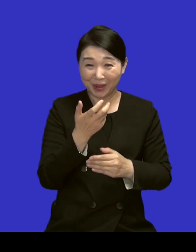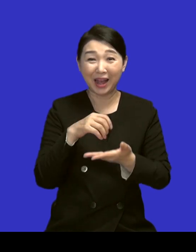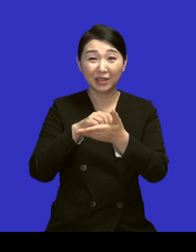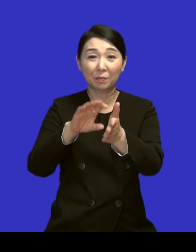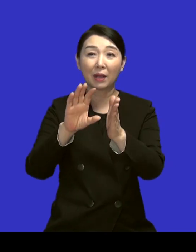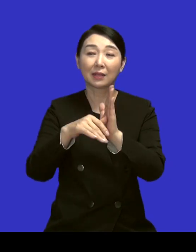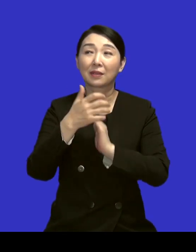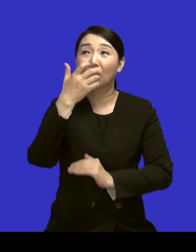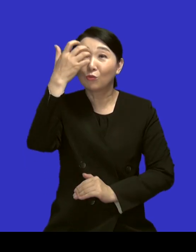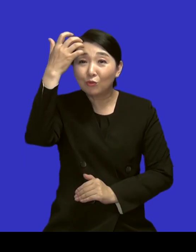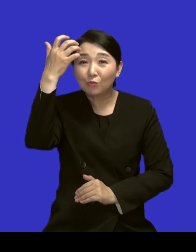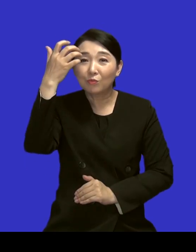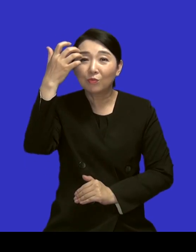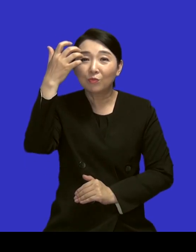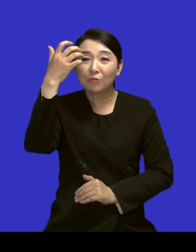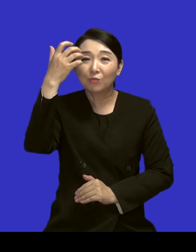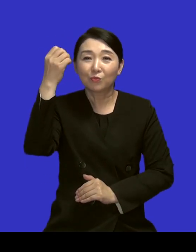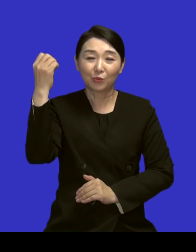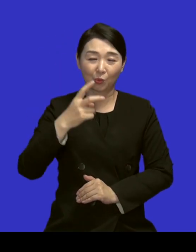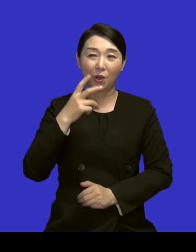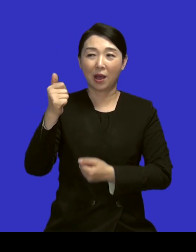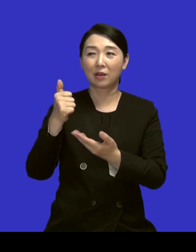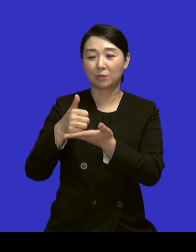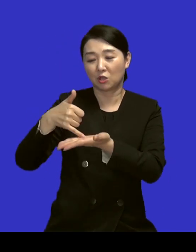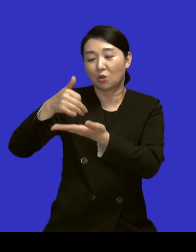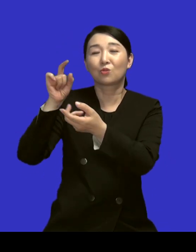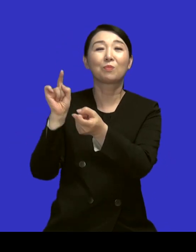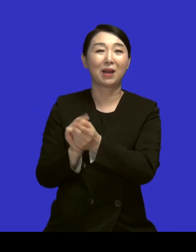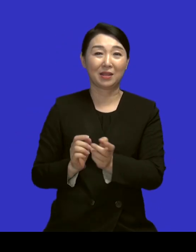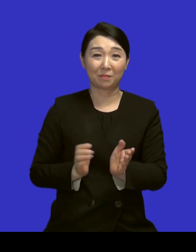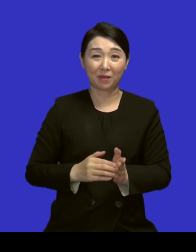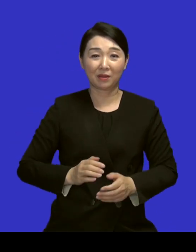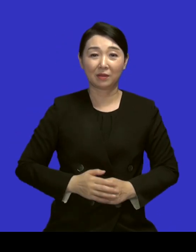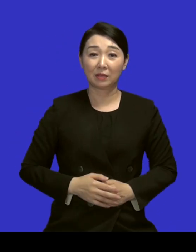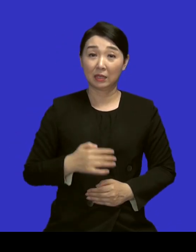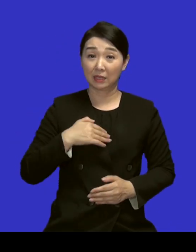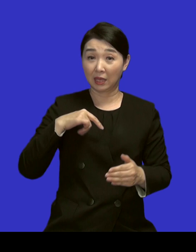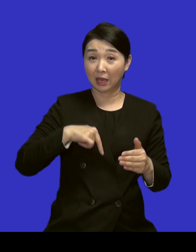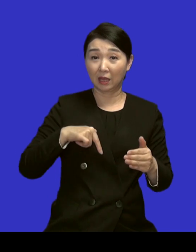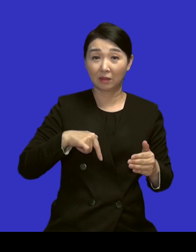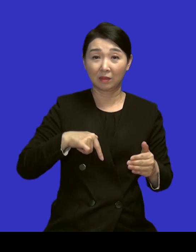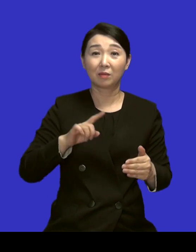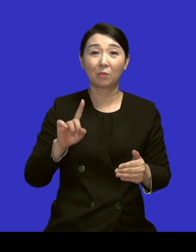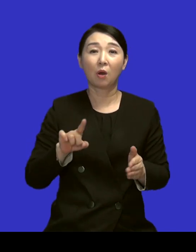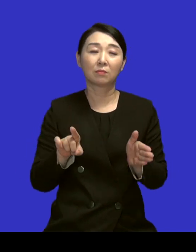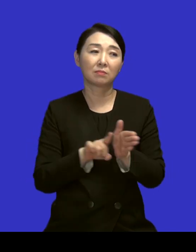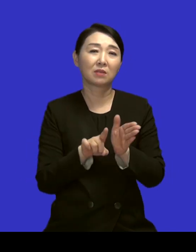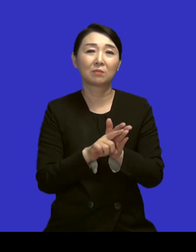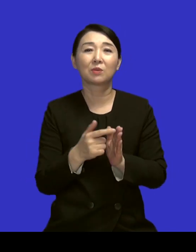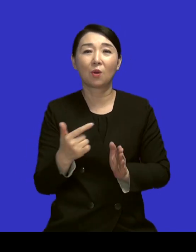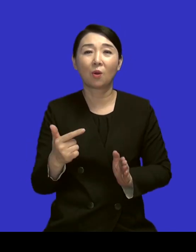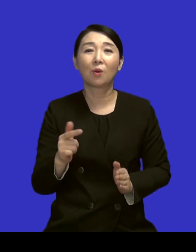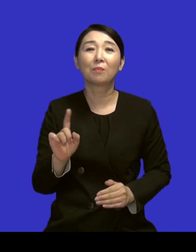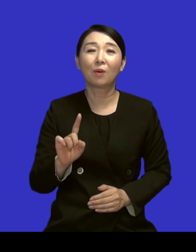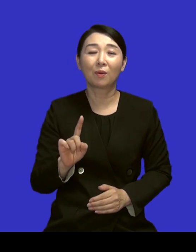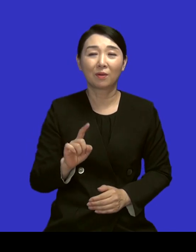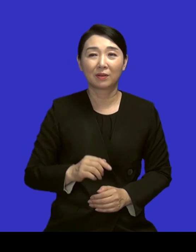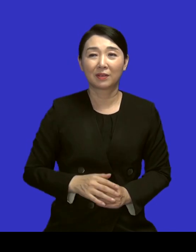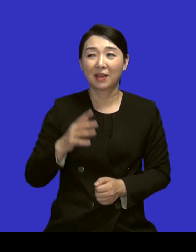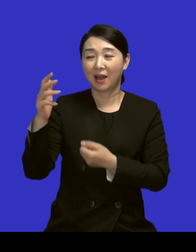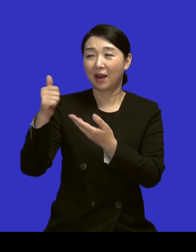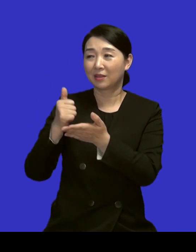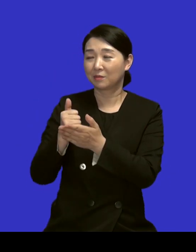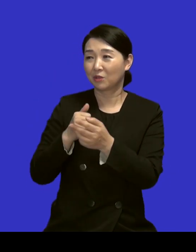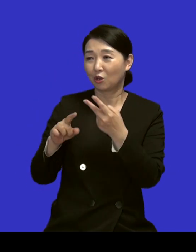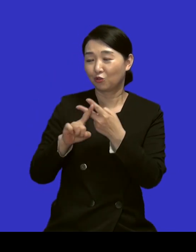마침 하나님을 인격적으로 이렇게 만났던 시기였거든요. 그러니까 제 안에 어떤 큰 믿음이 있었던 게 하나님 저 중학교